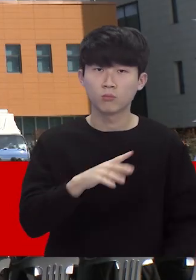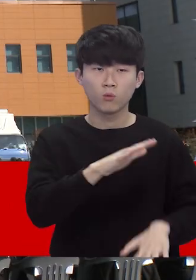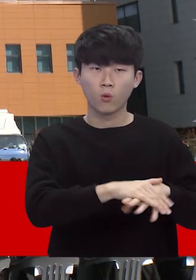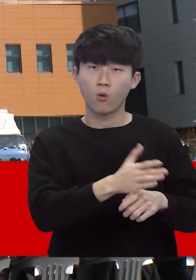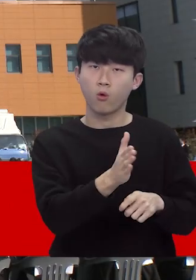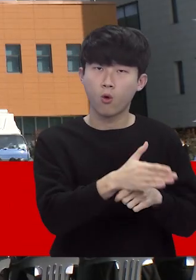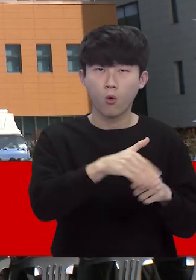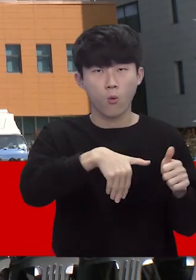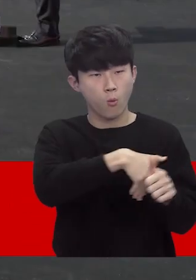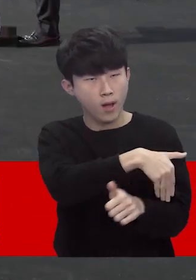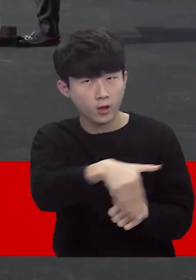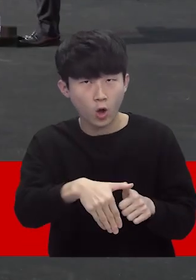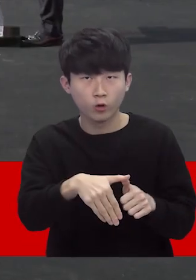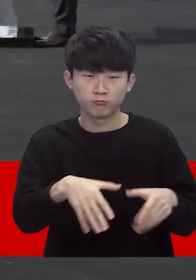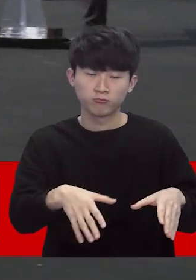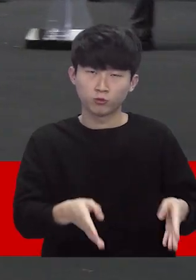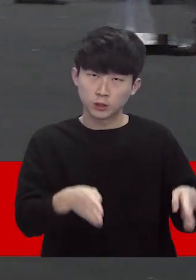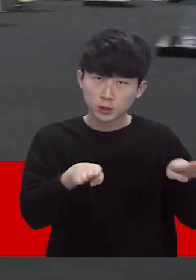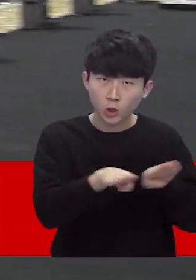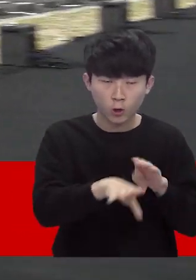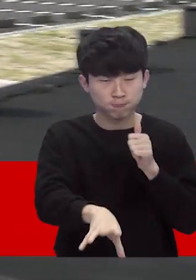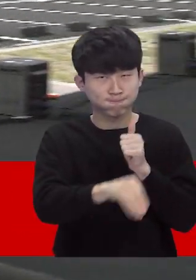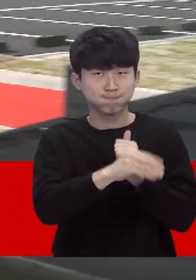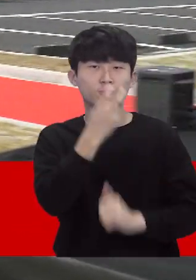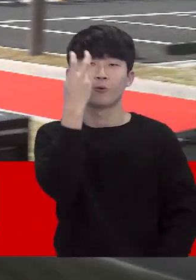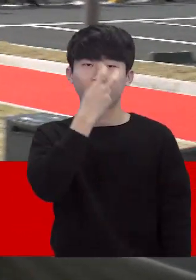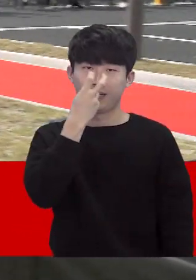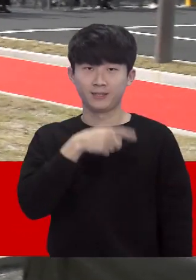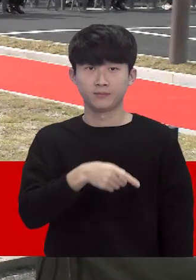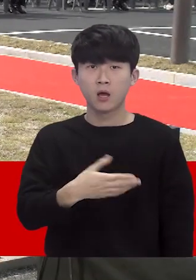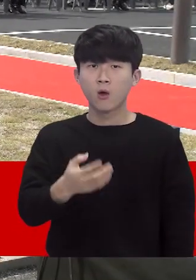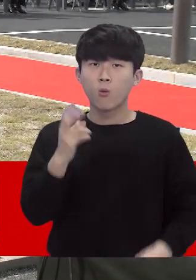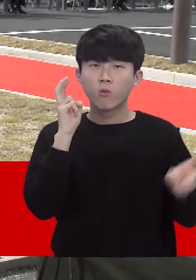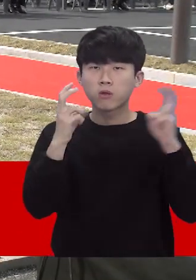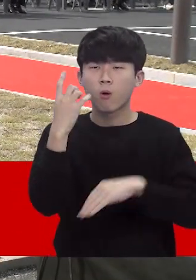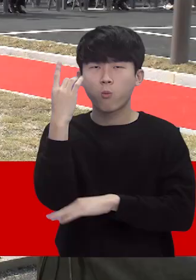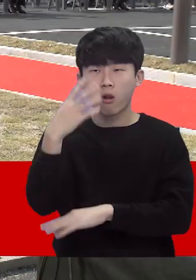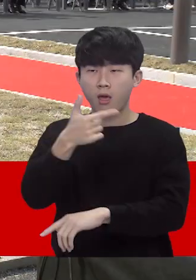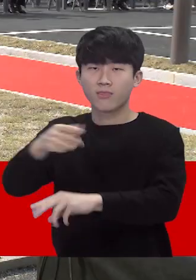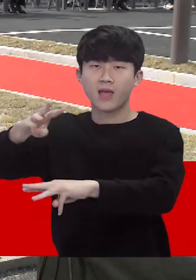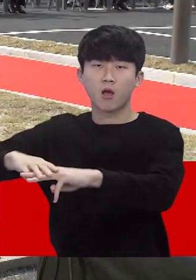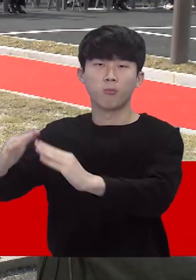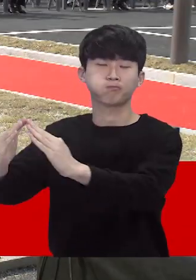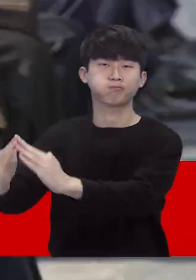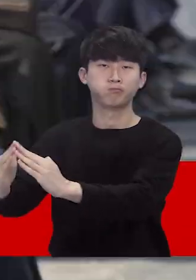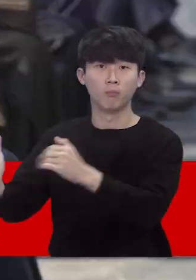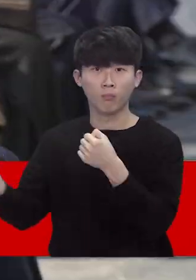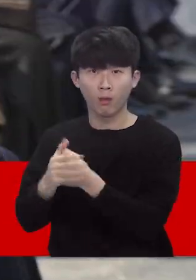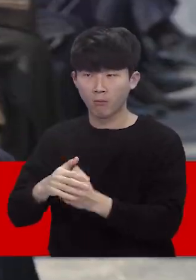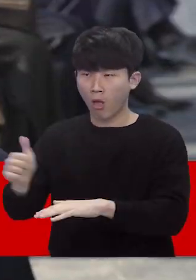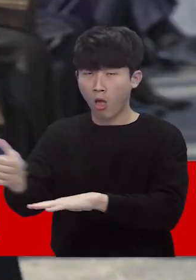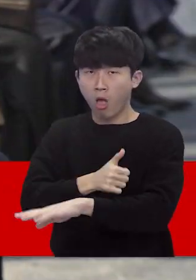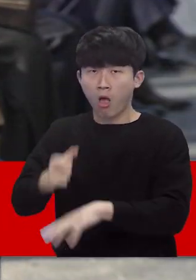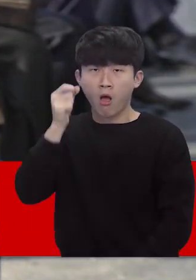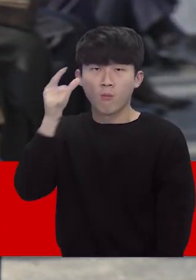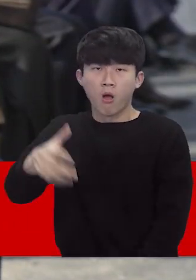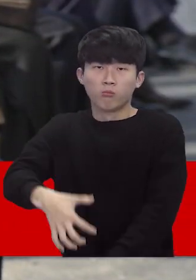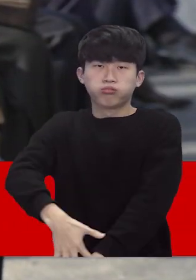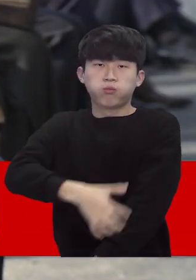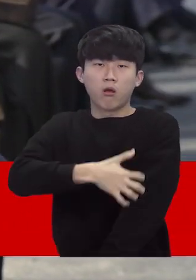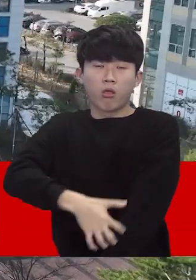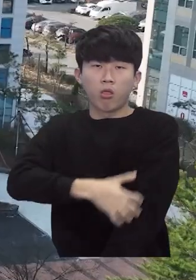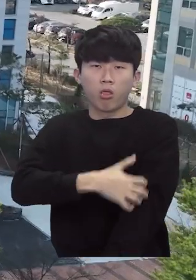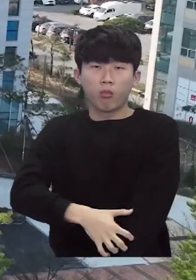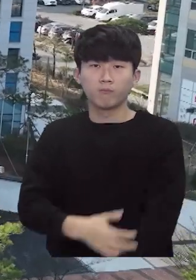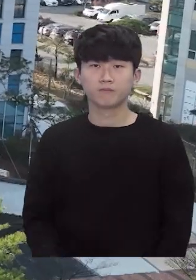농업기반시설 종합관리 등을 맡는 농어촌공사 충남본부는 그동안 행정구역과 동떨어진 대전에 위치해 충남